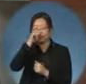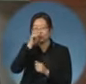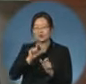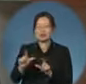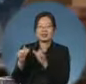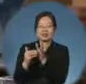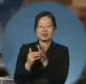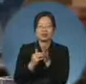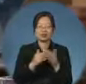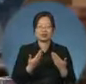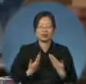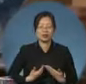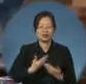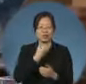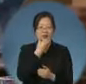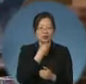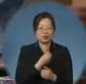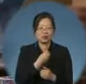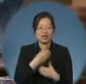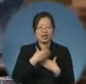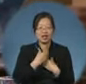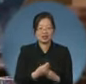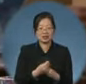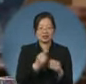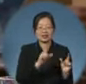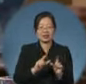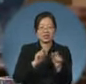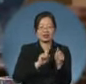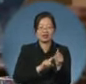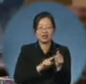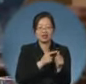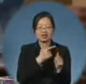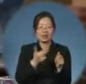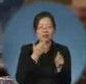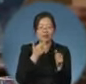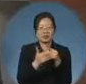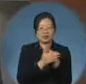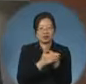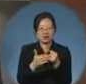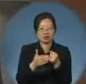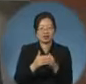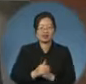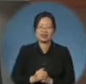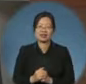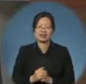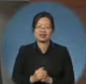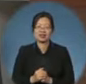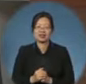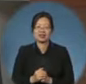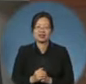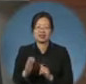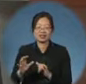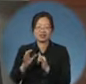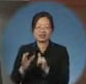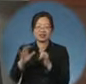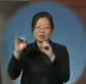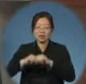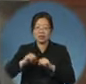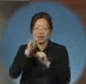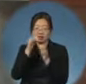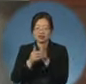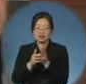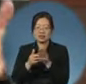거에요 용하고 행복한 에 안정된 사람이라는게 너무 없기 때문에 그래서 뭐 세상이 망하더라도